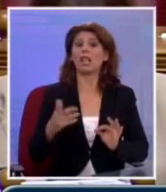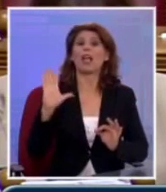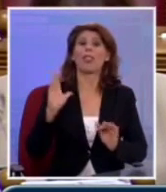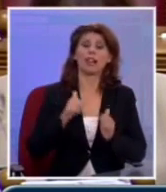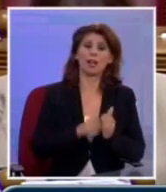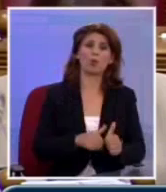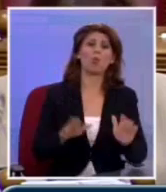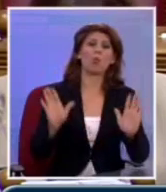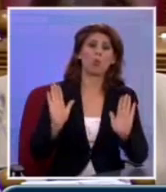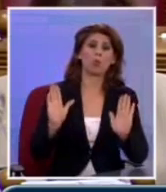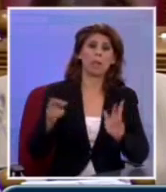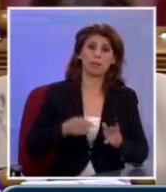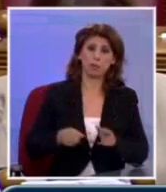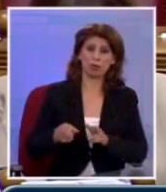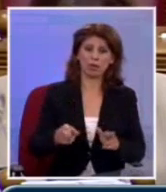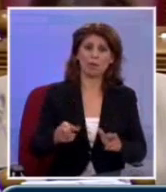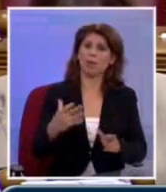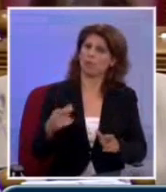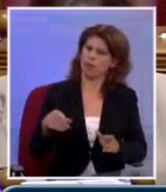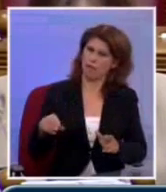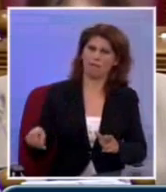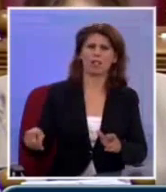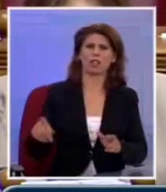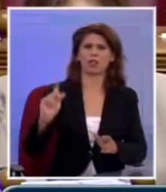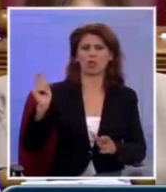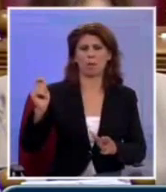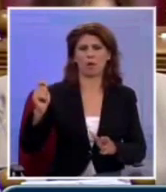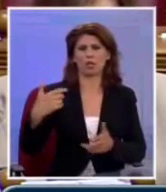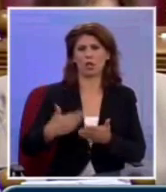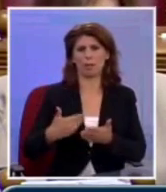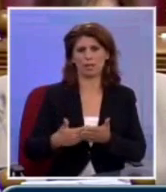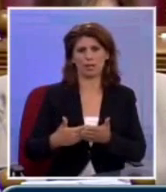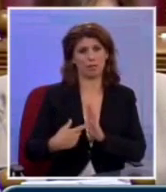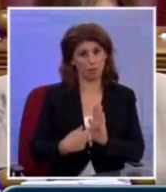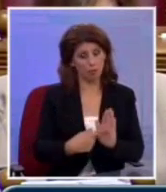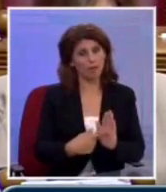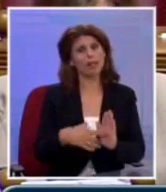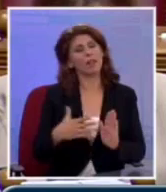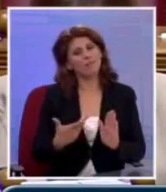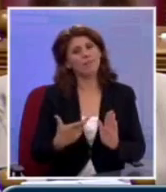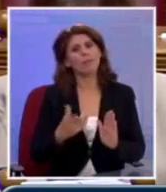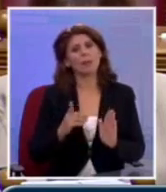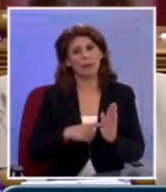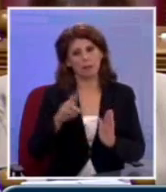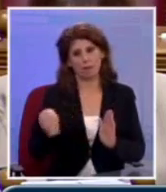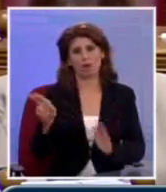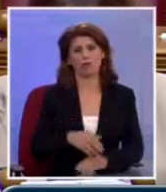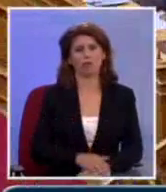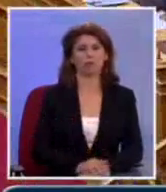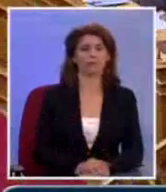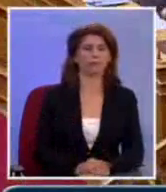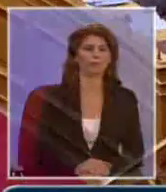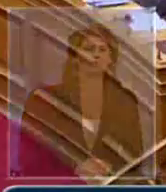ακολουθήθηκαν καν από το ποτάμι που είναι φιλικό στο εν γέννη πολιτικό επιχείρημα που προβάλλεται και επομένως πρέπει να απορριφθούν.